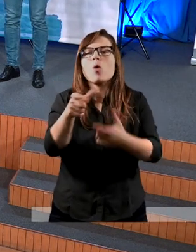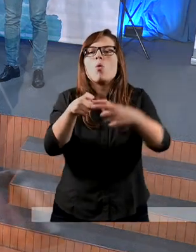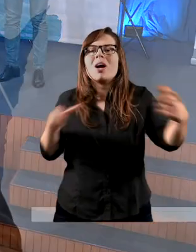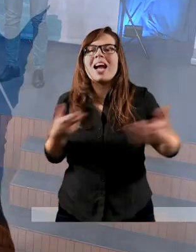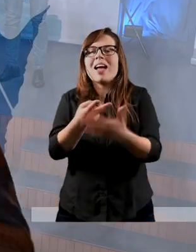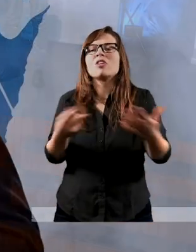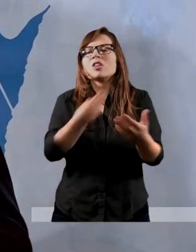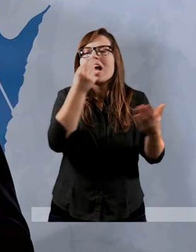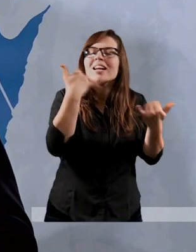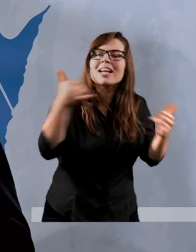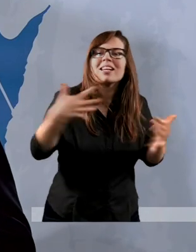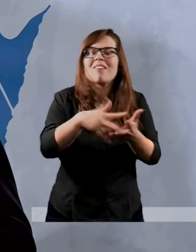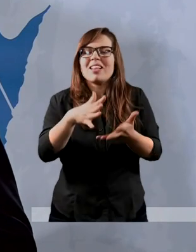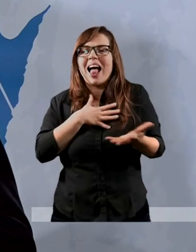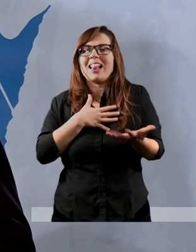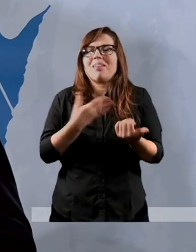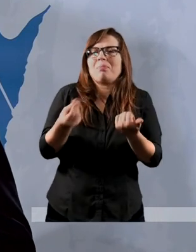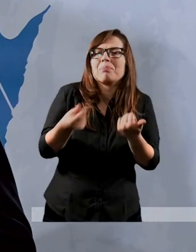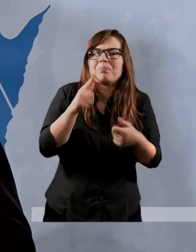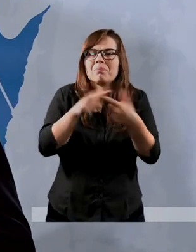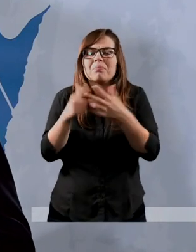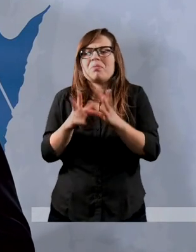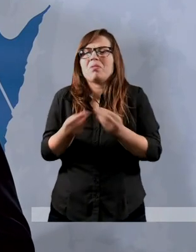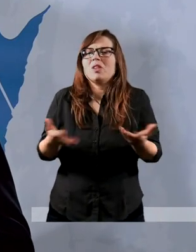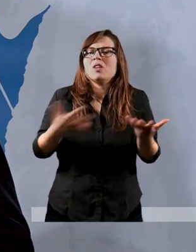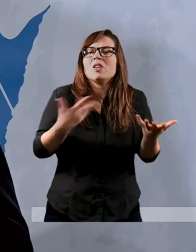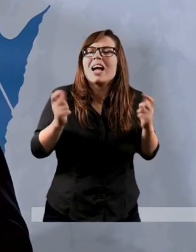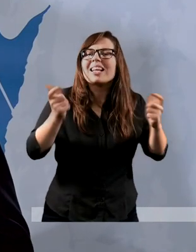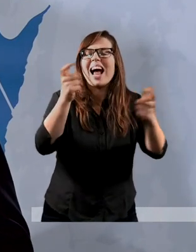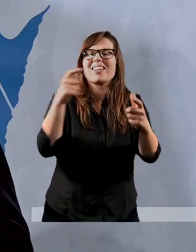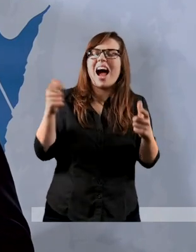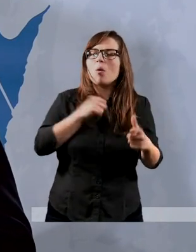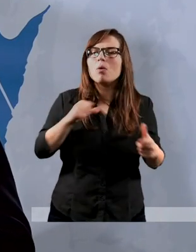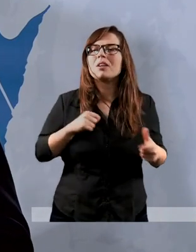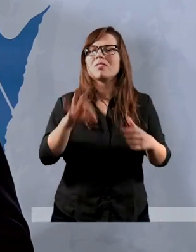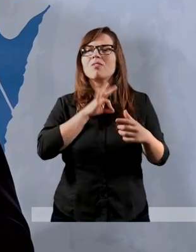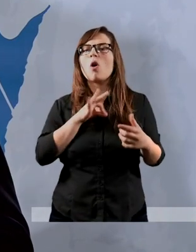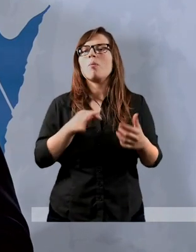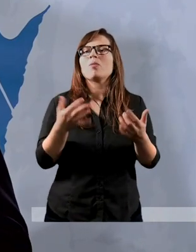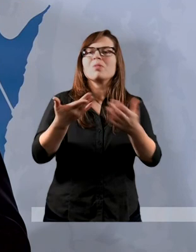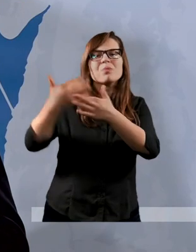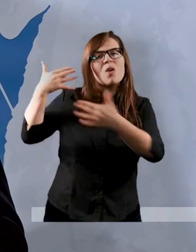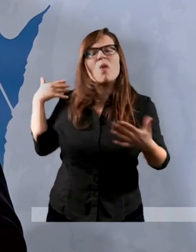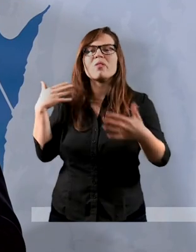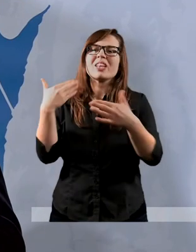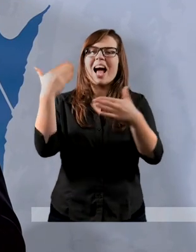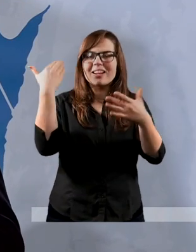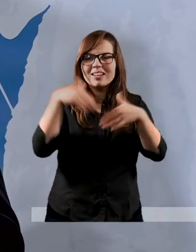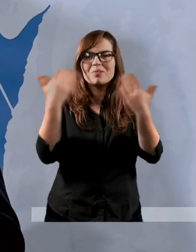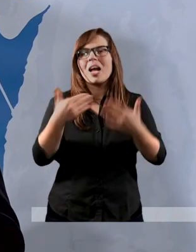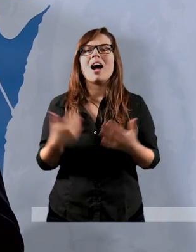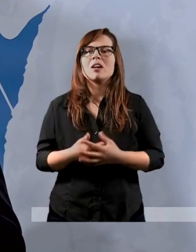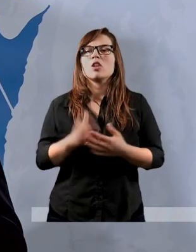Miałem jeszcze inne wydatki, które wiązały się z budową swojego stacjonarnego gabinetu